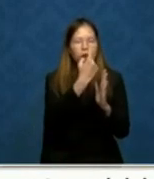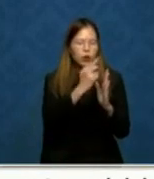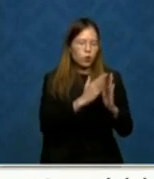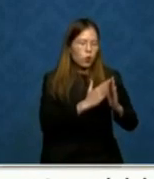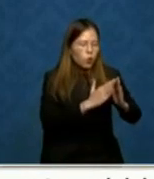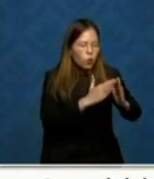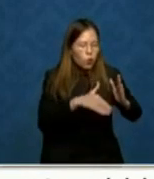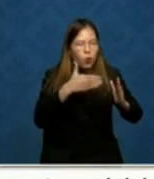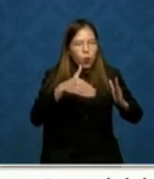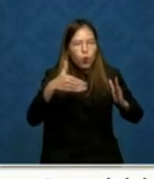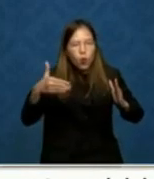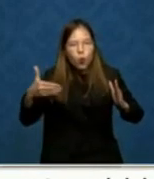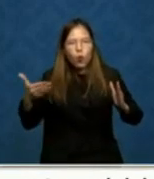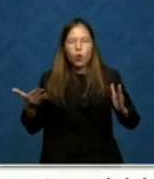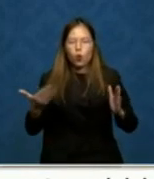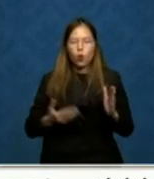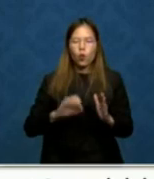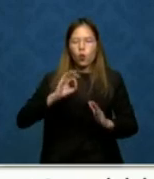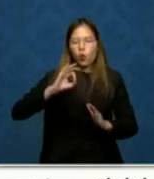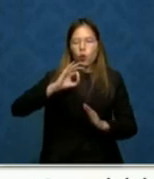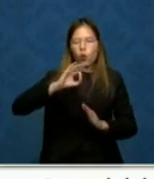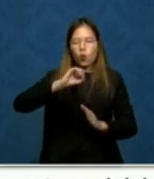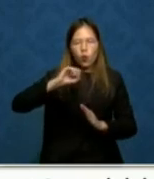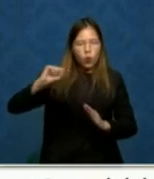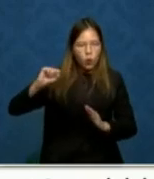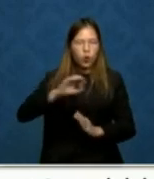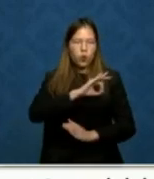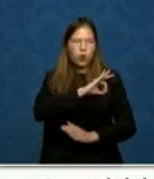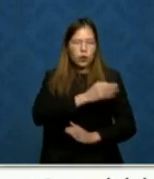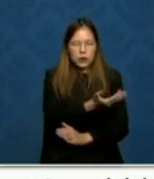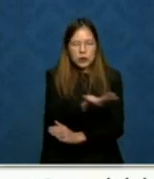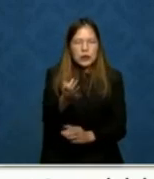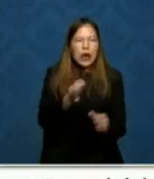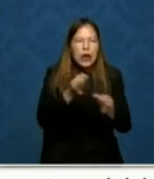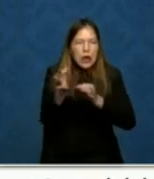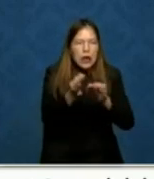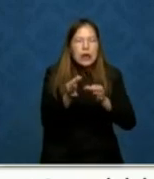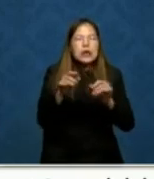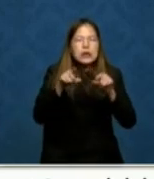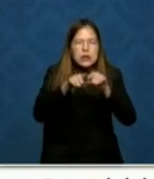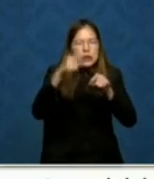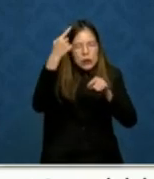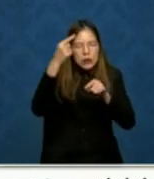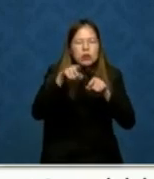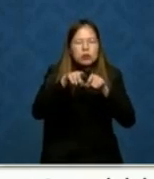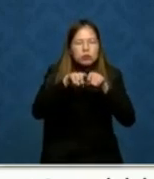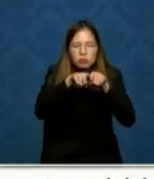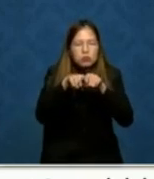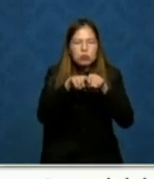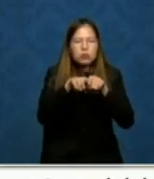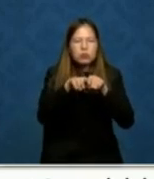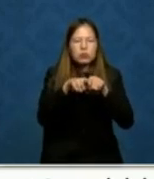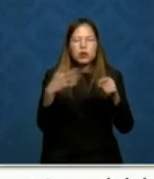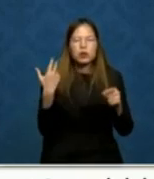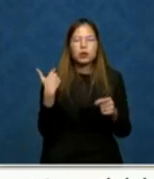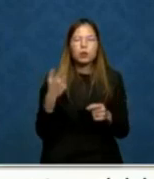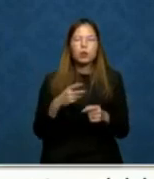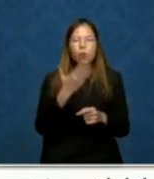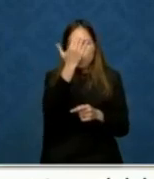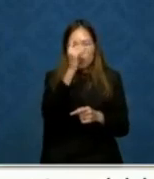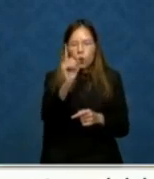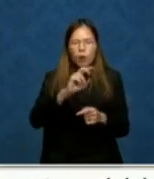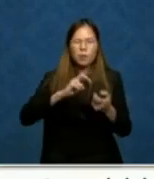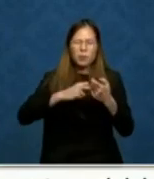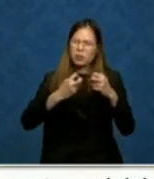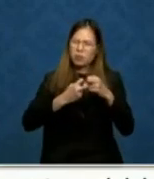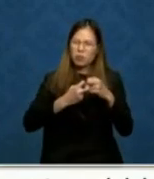านสมาชิกหลายๆท่านอภิปรายซึ่งก็ต้องบอกว่าทุกท่านเห็นไปในทางเดียวกันและทิศทางเดียวกันค่ะว่าปัญห